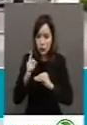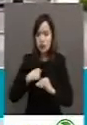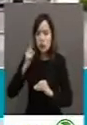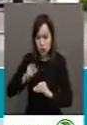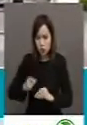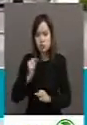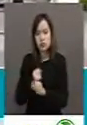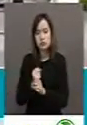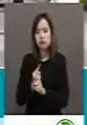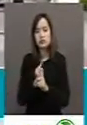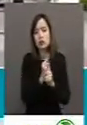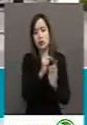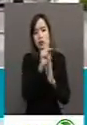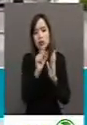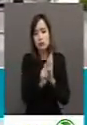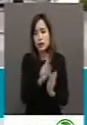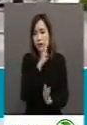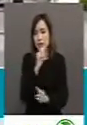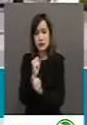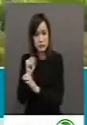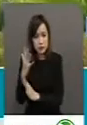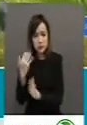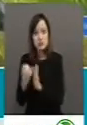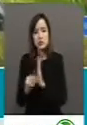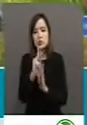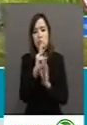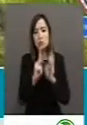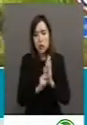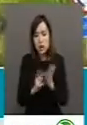นต้องทำตามกฎหมายเพราะว่าถ้าไม่ทำก็จะเข้าข่ายละเลยการปฏิบัติหน้าที่ค่ะ